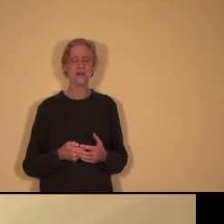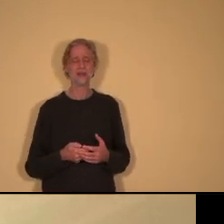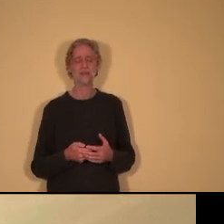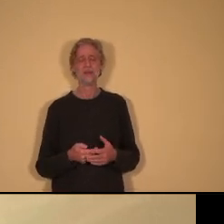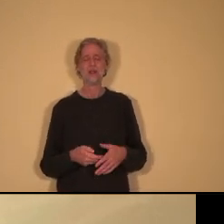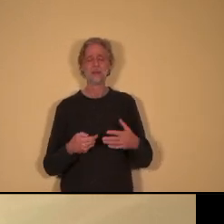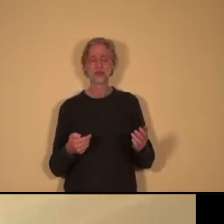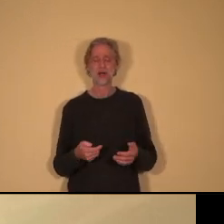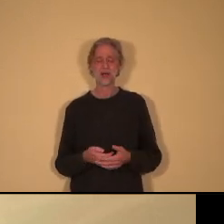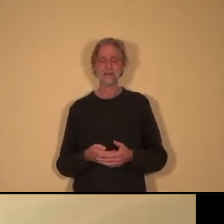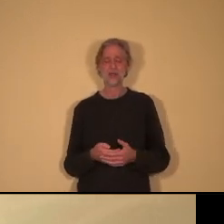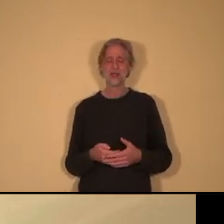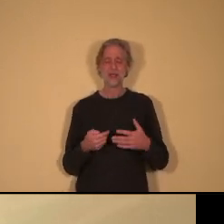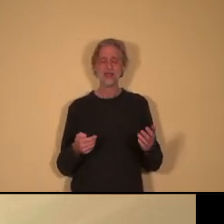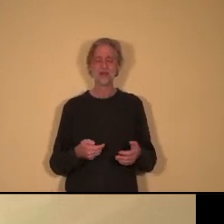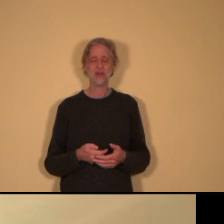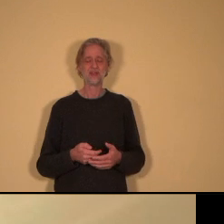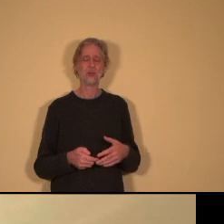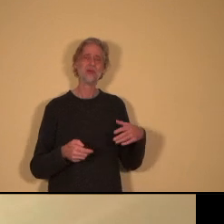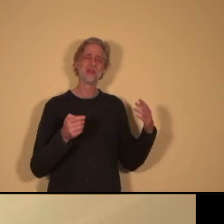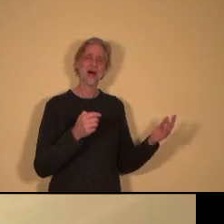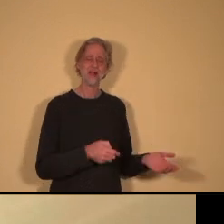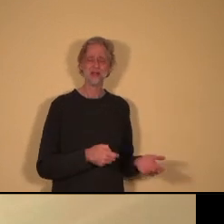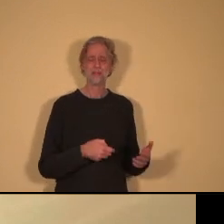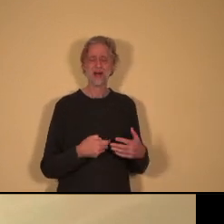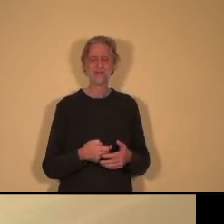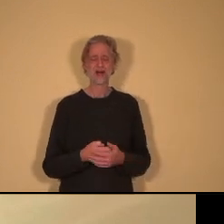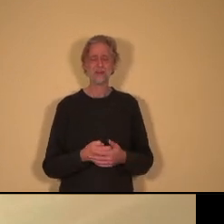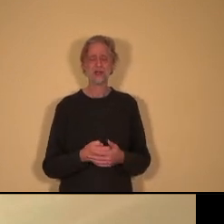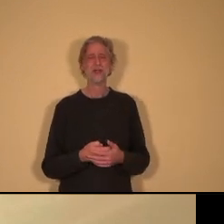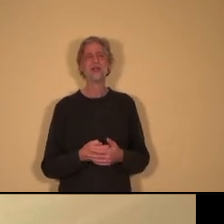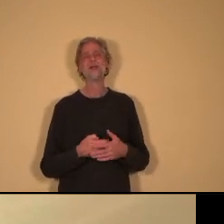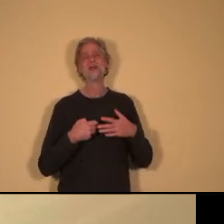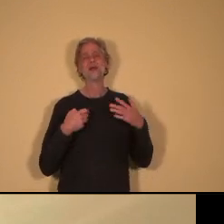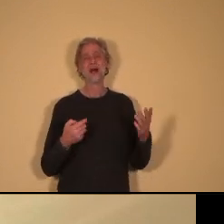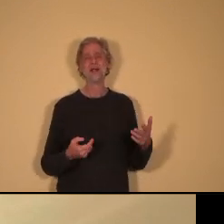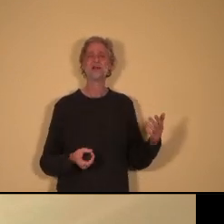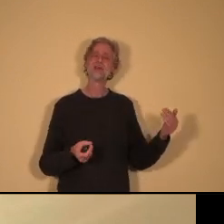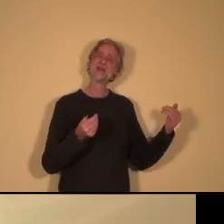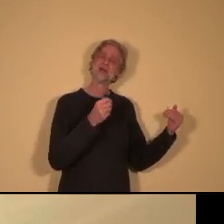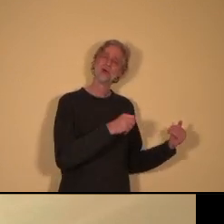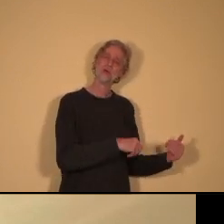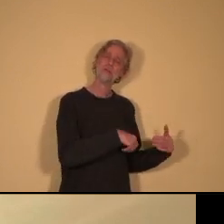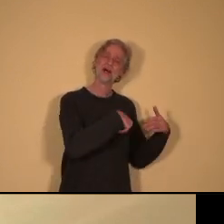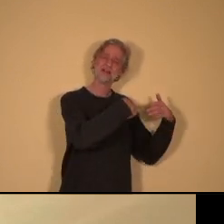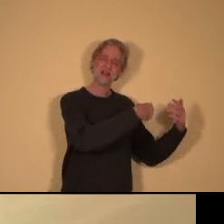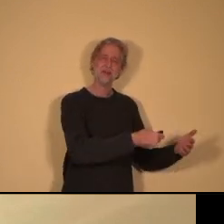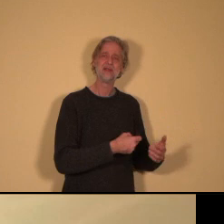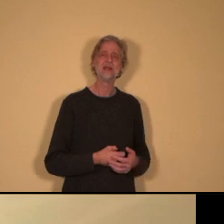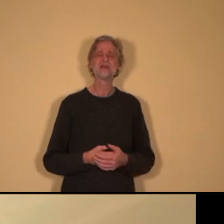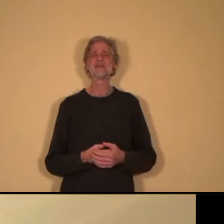nochmal beschreiben. Negative Emissionen sind alle Maßnahmen, die geeignet sind, um